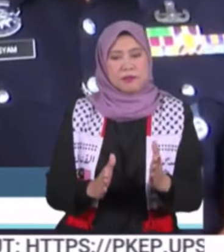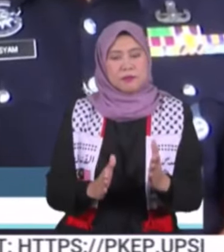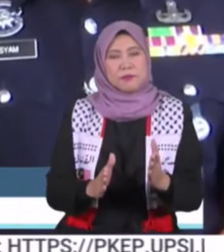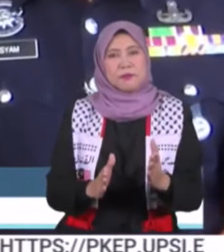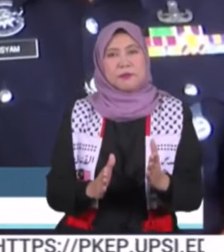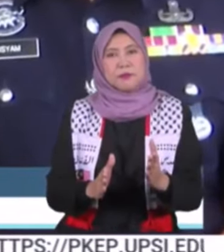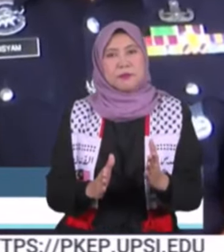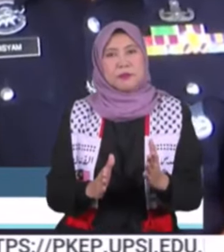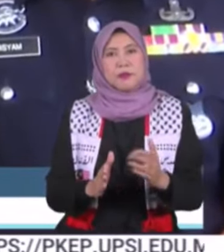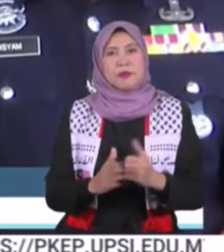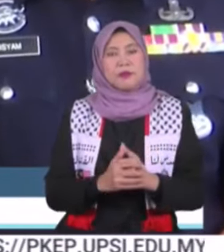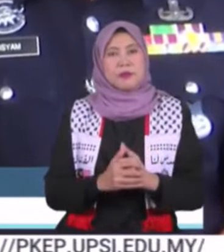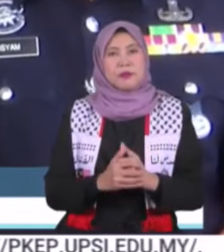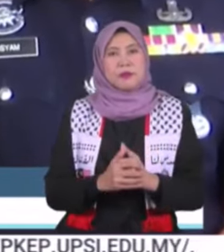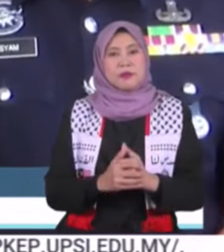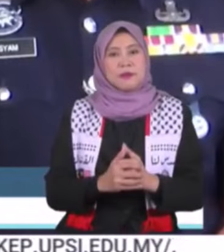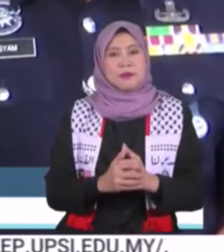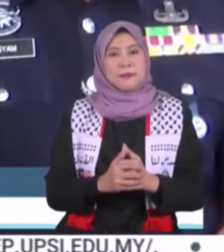elemen-elemen